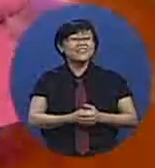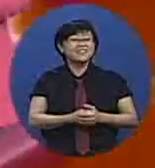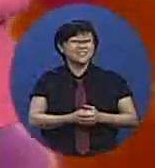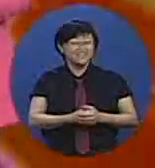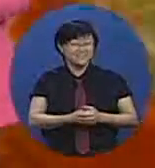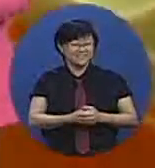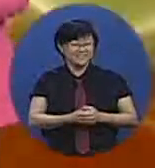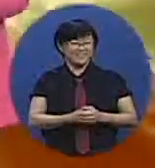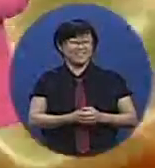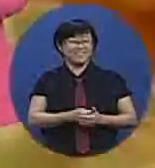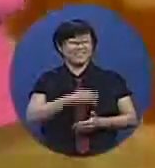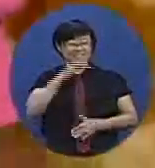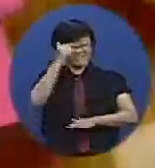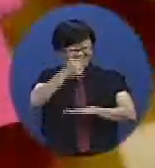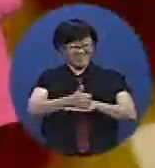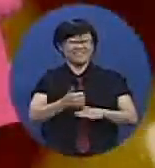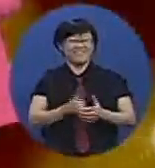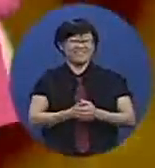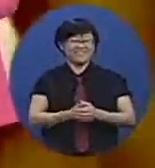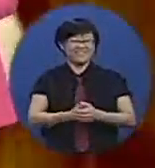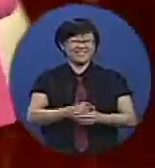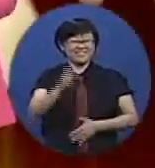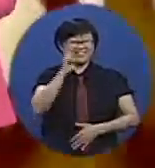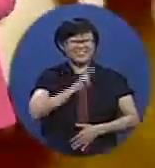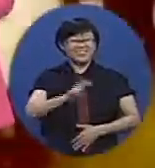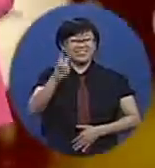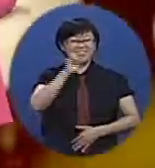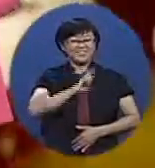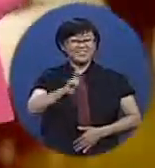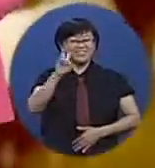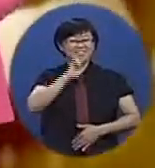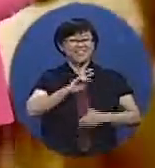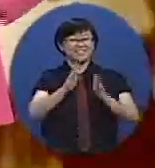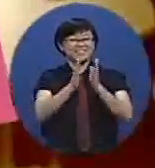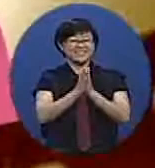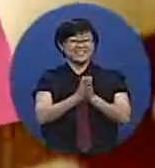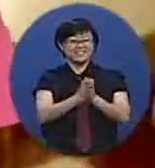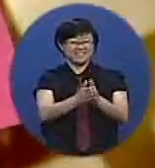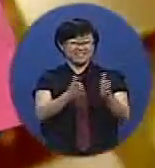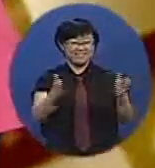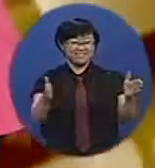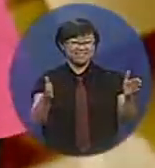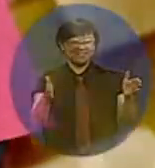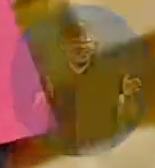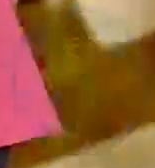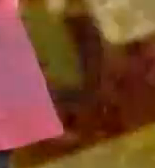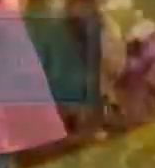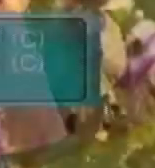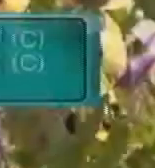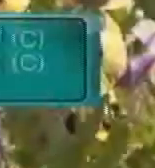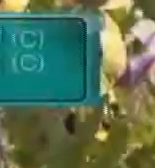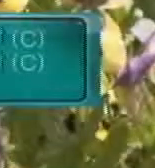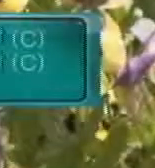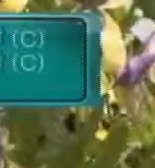나중에 여쭤볼게요. 자, 음악 드리겠습니다. 네. 자, 음악 주세요.